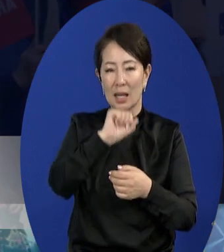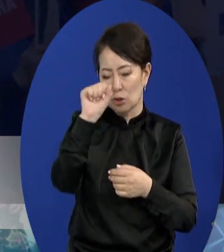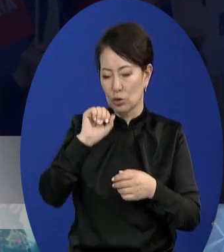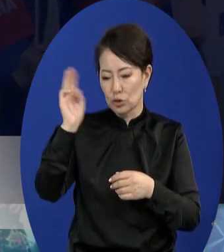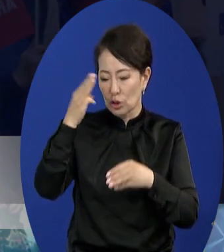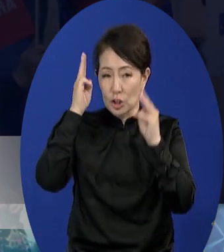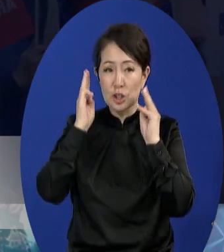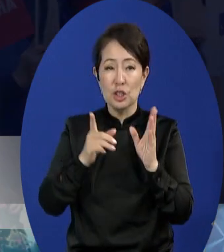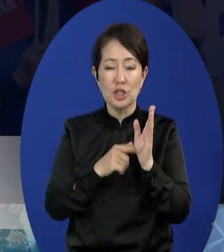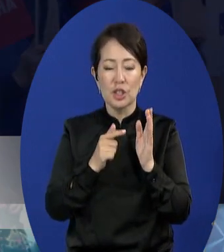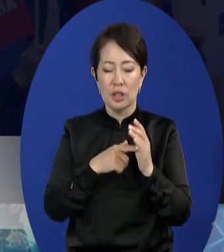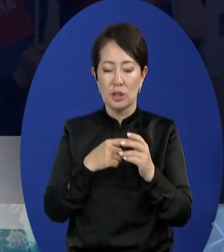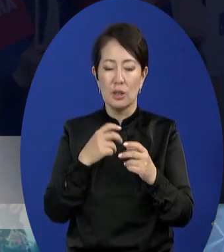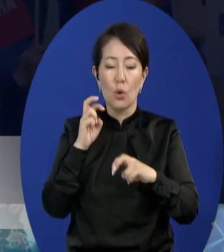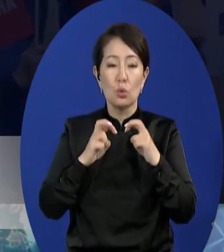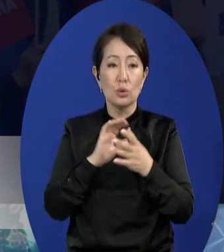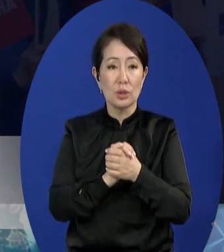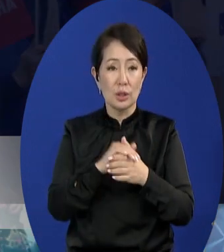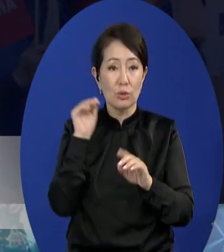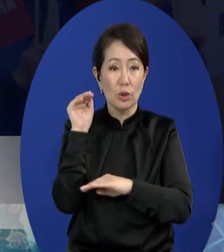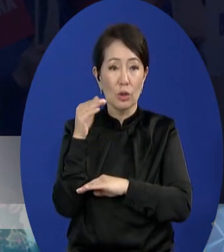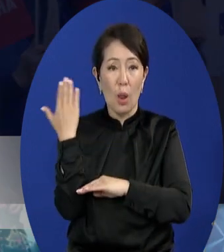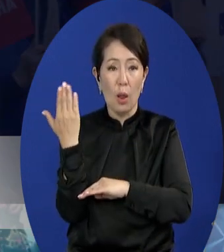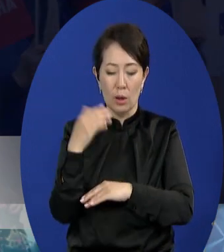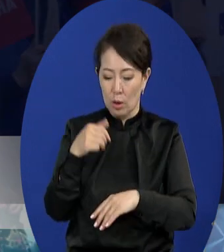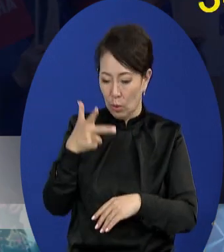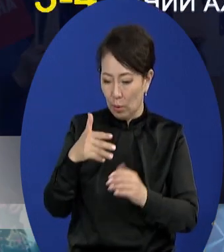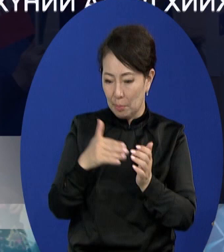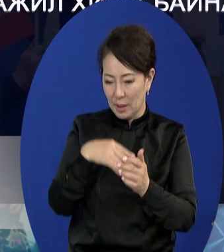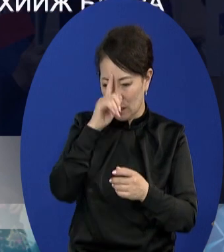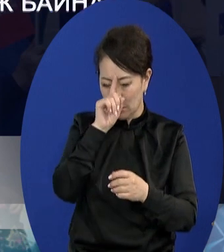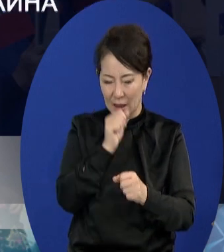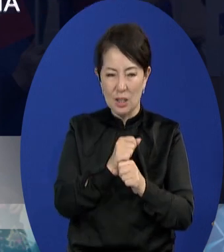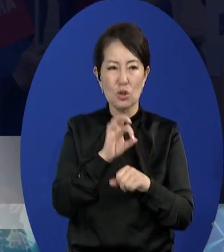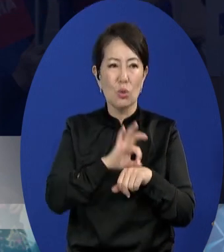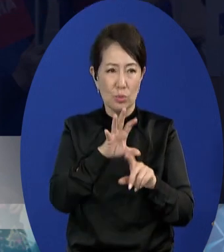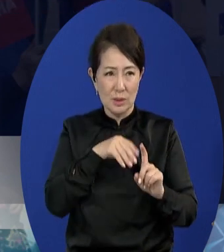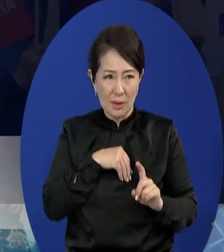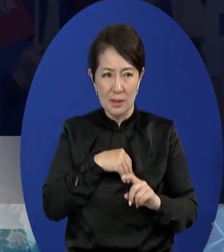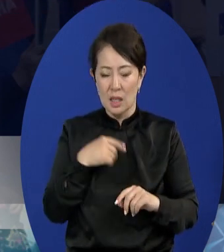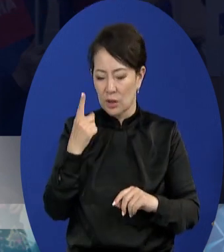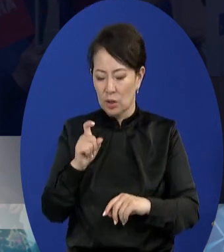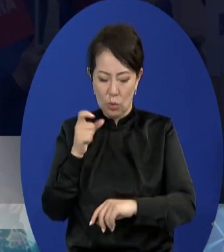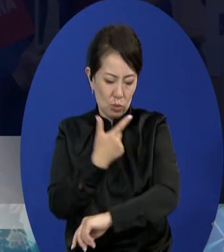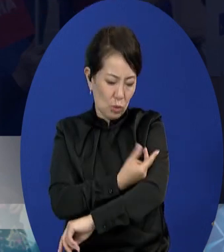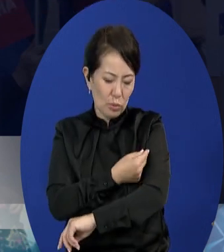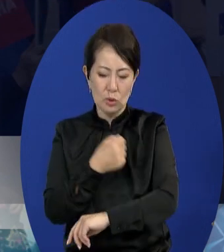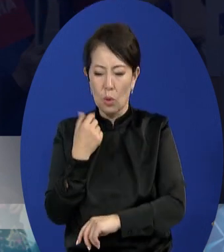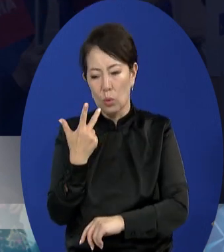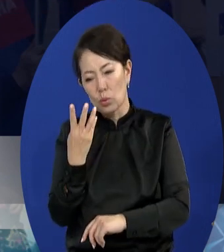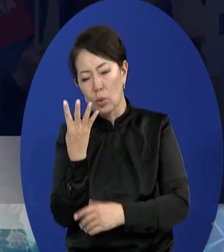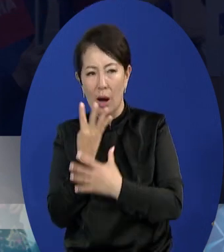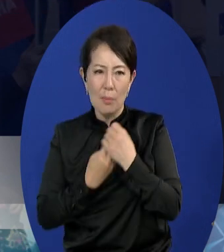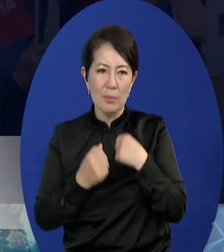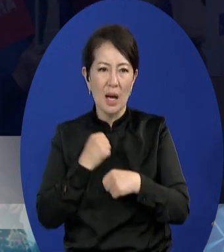үйлдвэрчний эвлэлийн төлөөлөх хүслээ. Одоогоор 3,000 гаруй эрүүл мэндийн ажилчид халдвар авсан, нэг сувлэгч 3-4 хүний ажлыг давхар хийж байгаа гэд